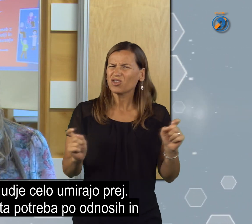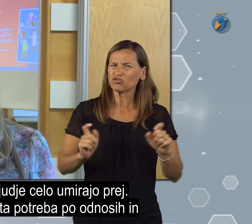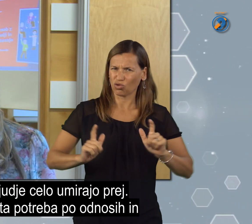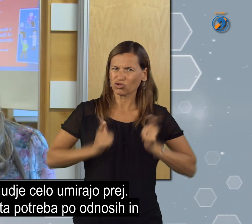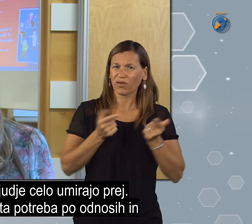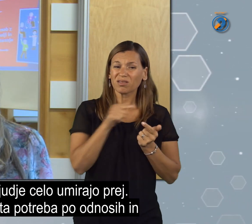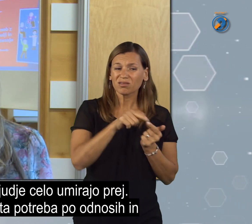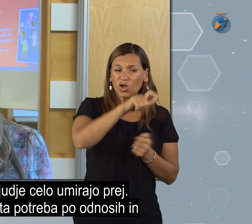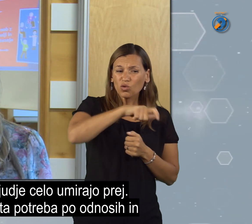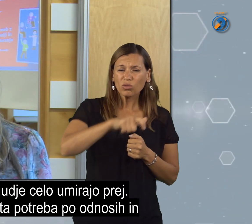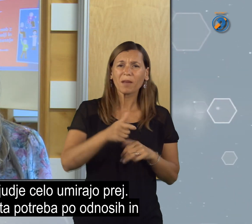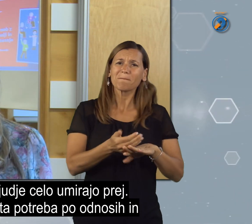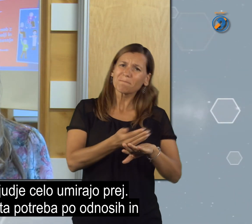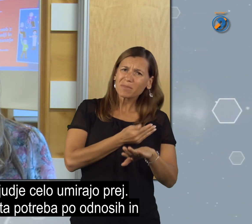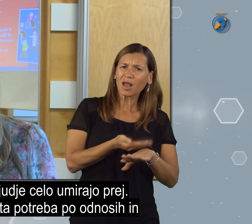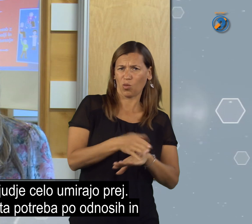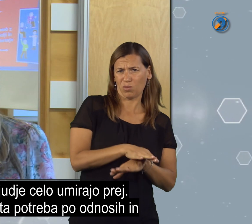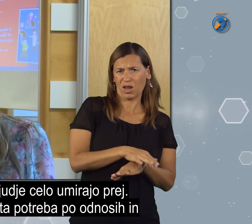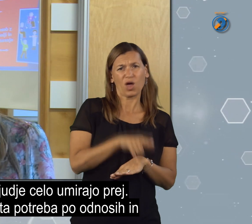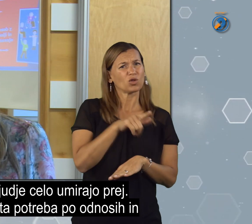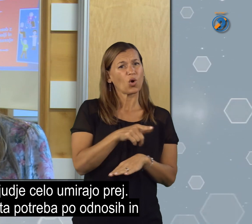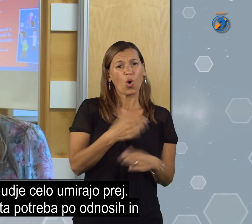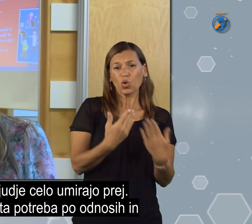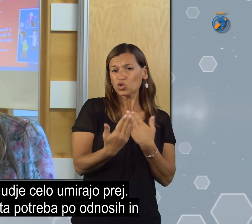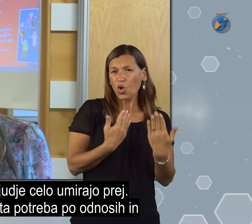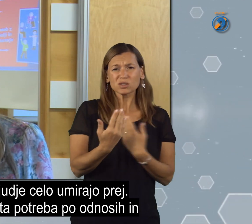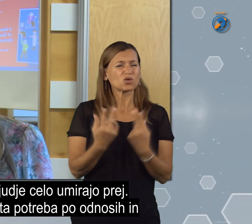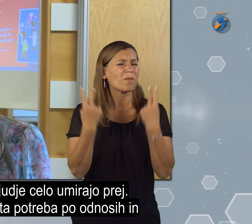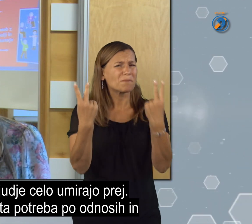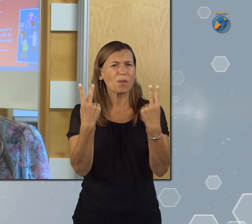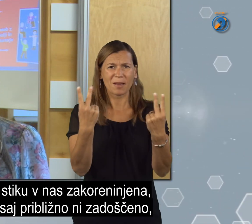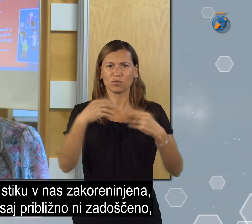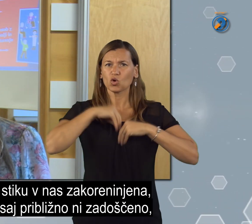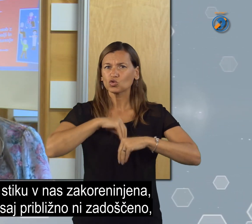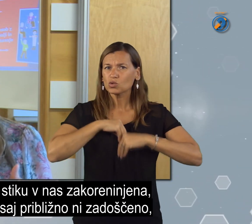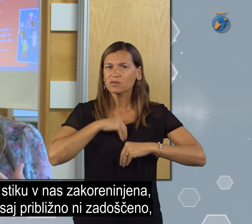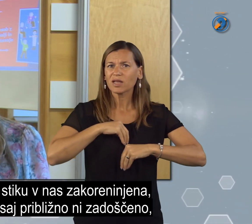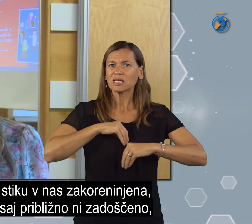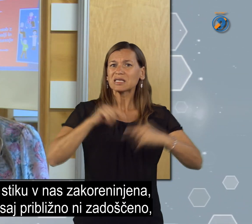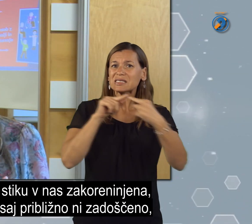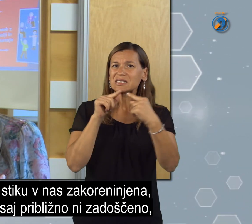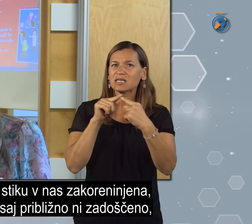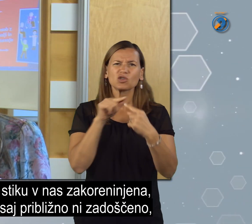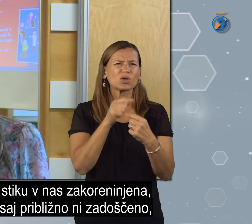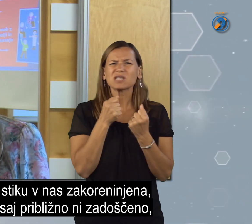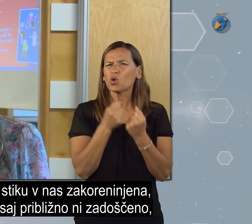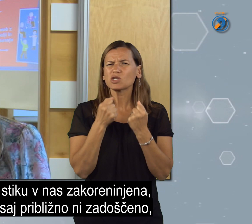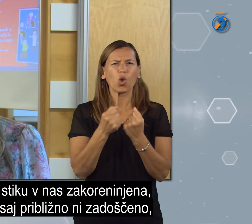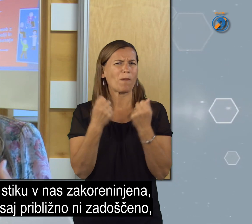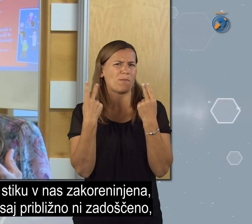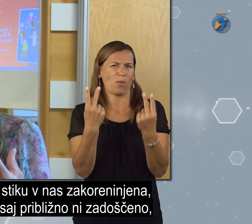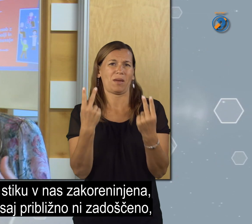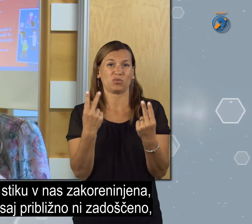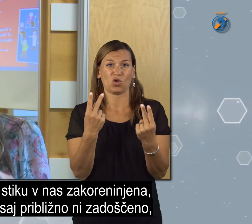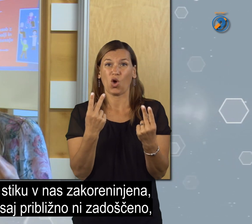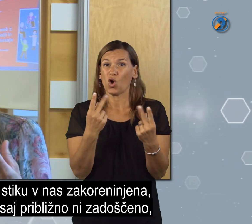taki ljudje celo umirajo prej. Toliko globok je ta potreba po odnosih, po čustvenem stiku v nas zakoreninjena,